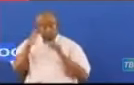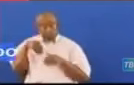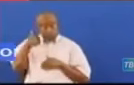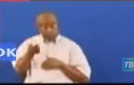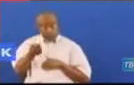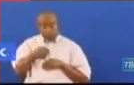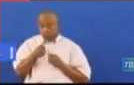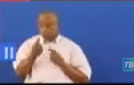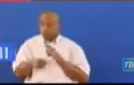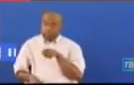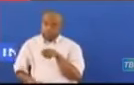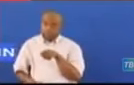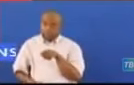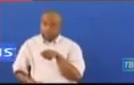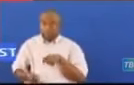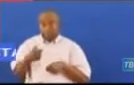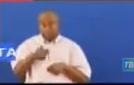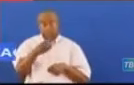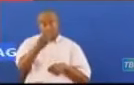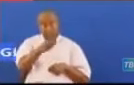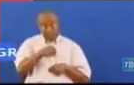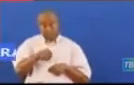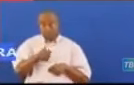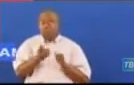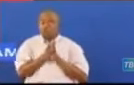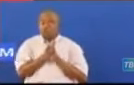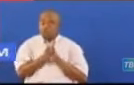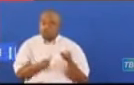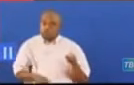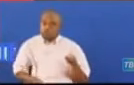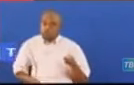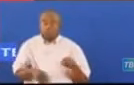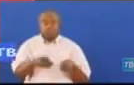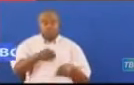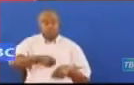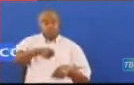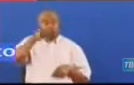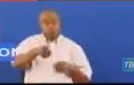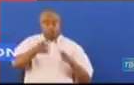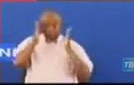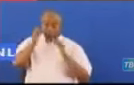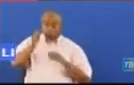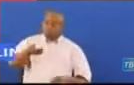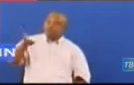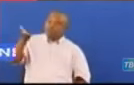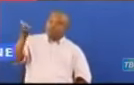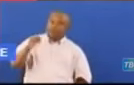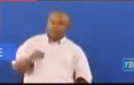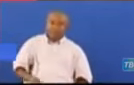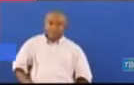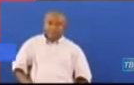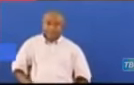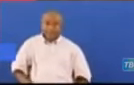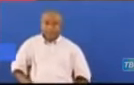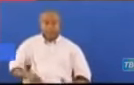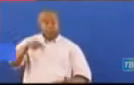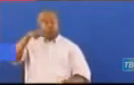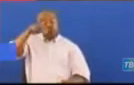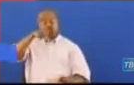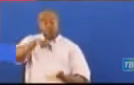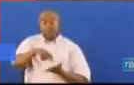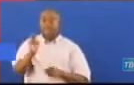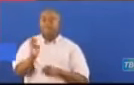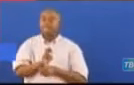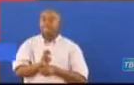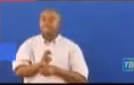hayo, mimi binafsi nikushukuru sana na nikupongeze sana kwa namna ambavyo umesimama kulinda heshima